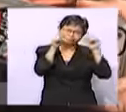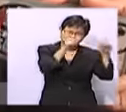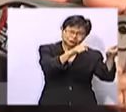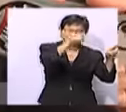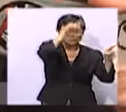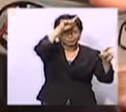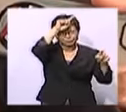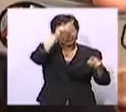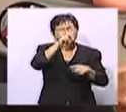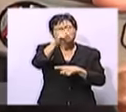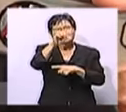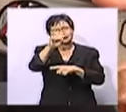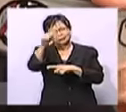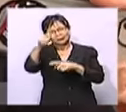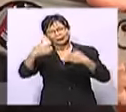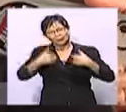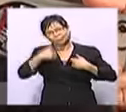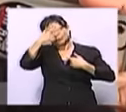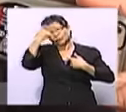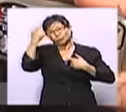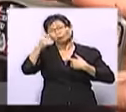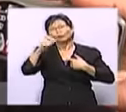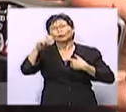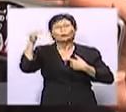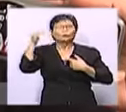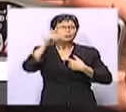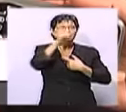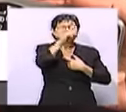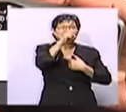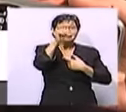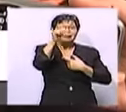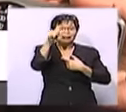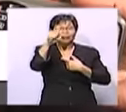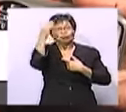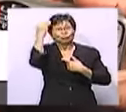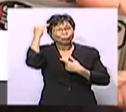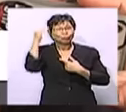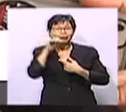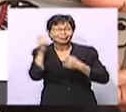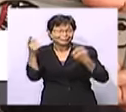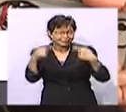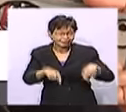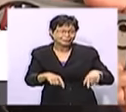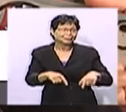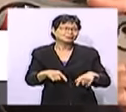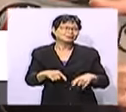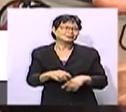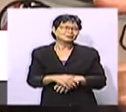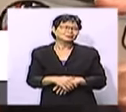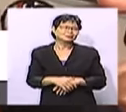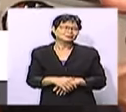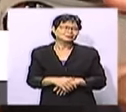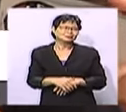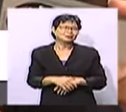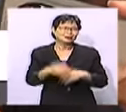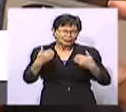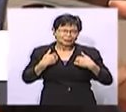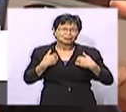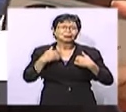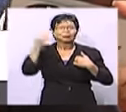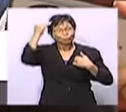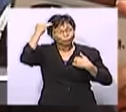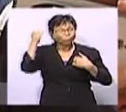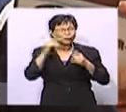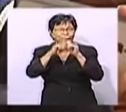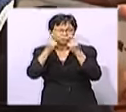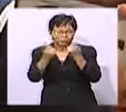di USA kita ada advantage sebab Korea team tak datang. So, apapun kita pun masih ada Korea team dalam competition.